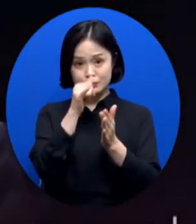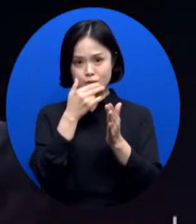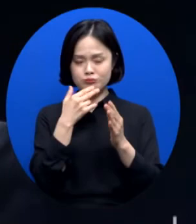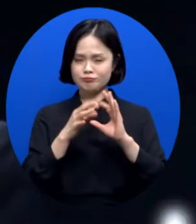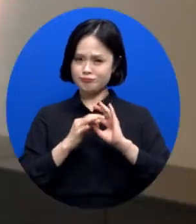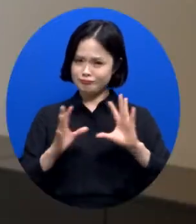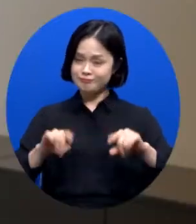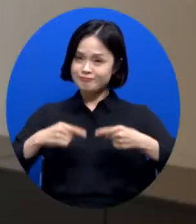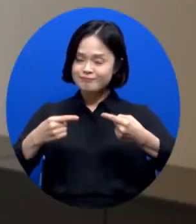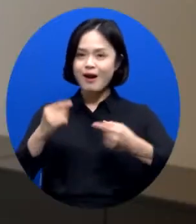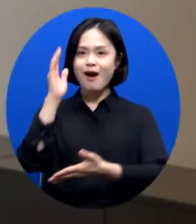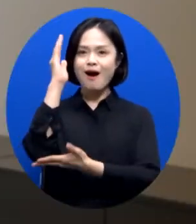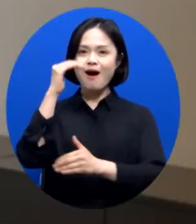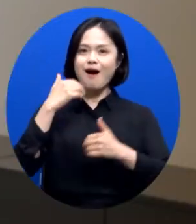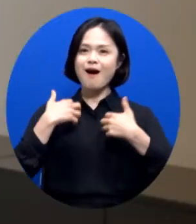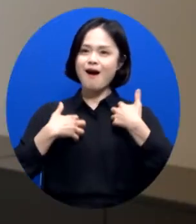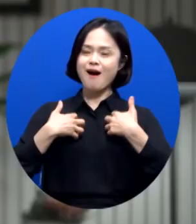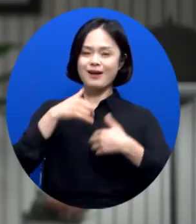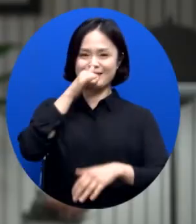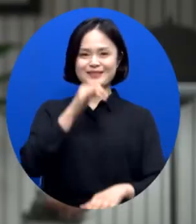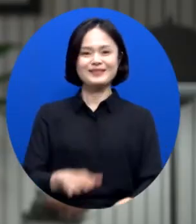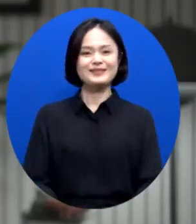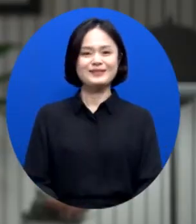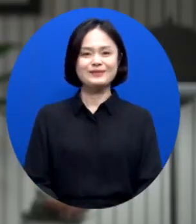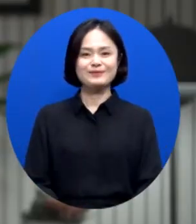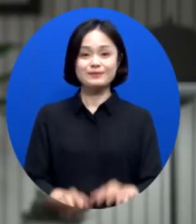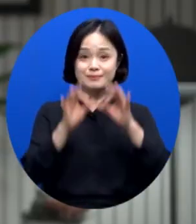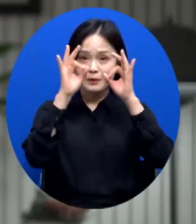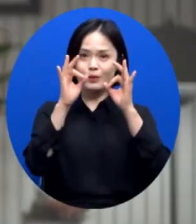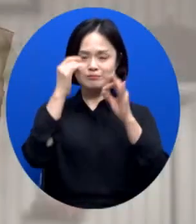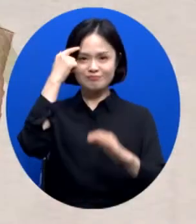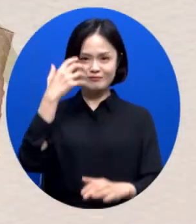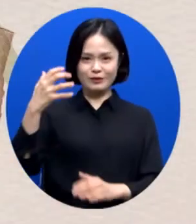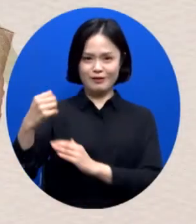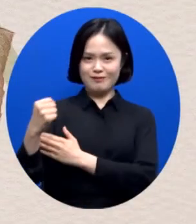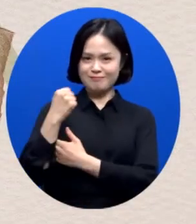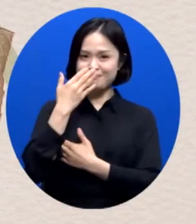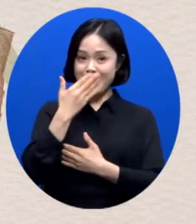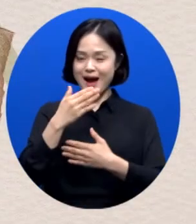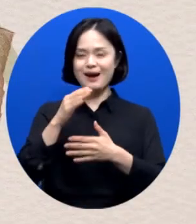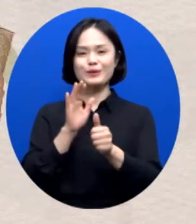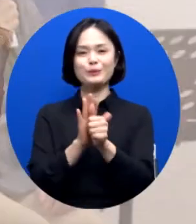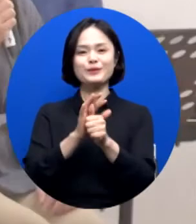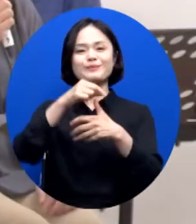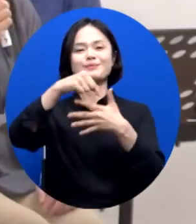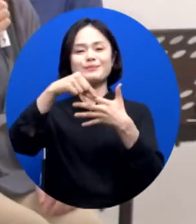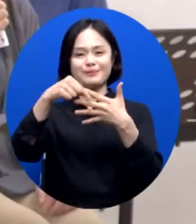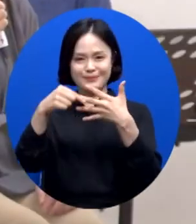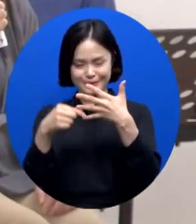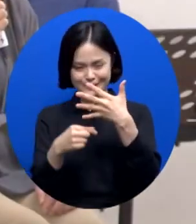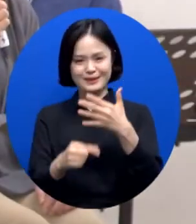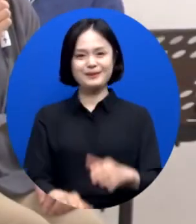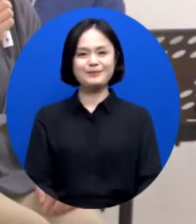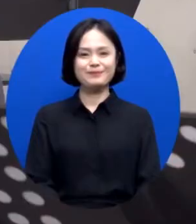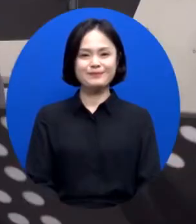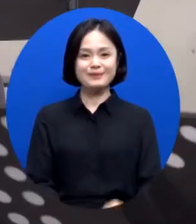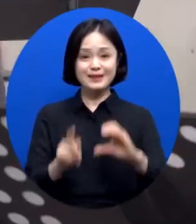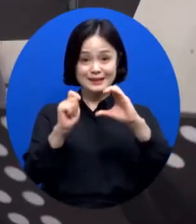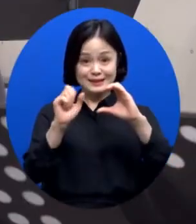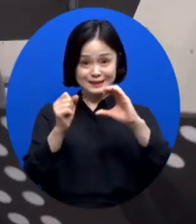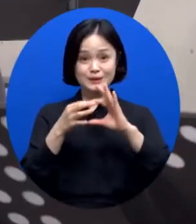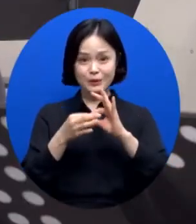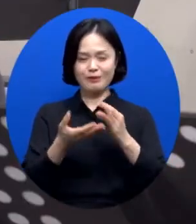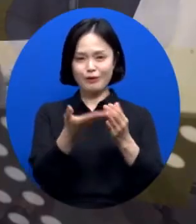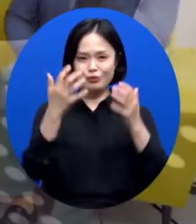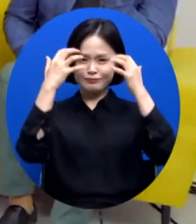있습니다. 시청자들의 영성 강화를 도울 CTS의 새로운 프로그램. 코로나로 지친 이들에게 무더위도